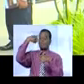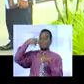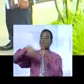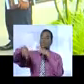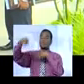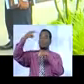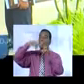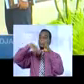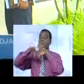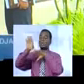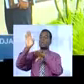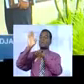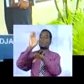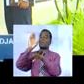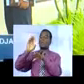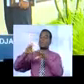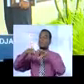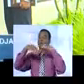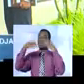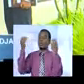revenir à la commission mixte